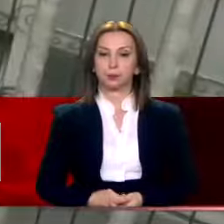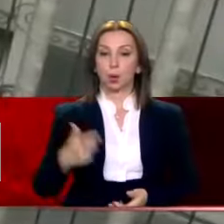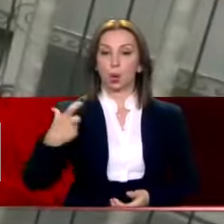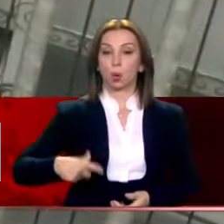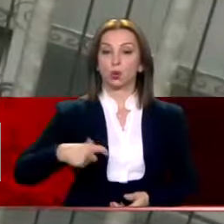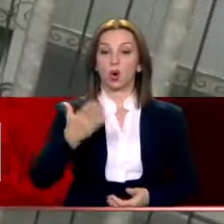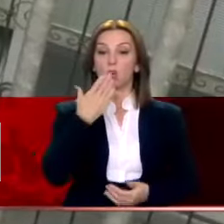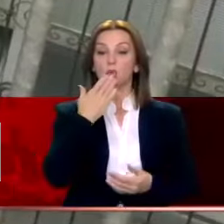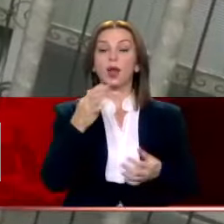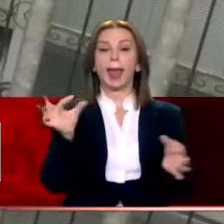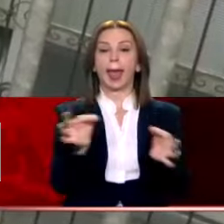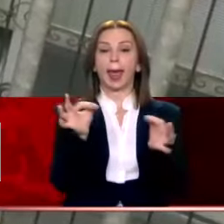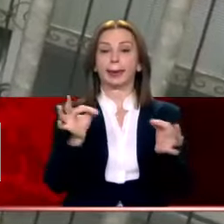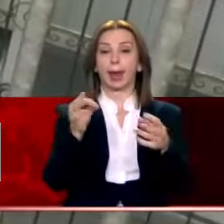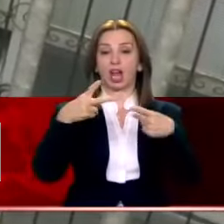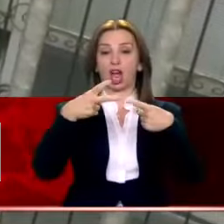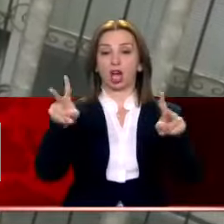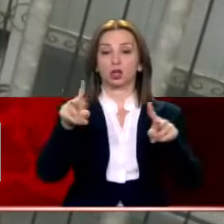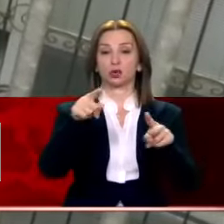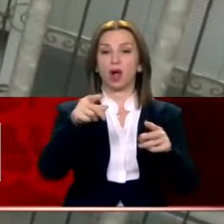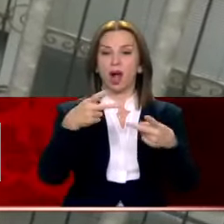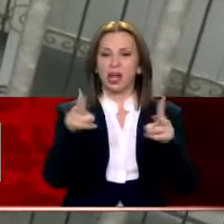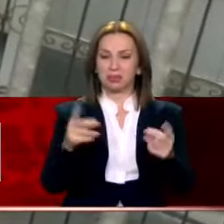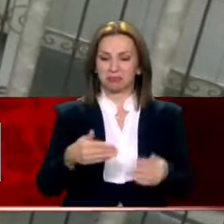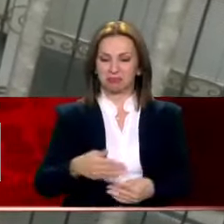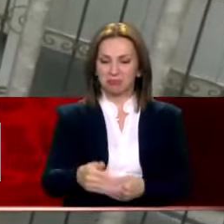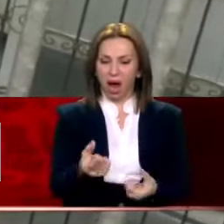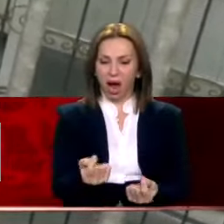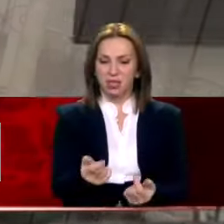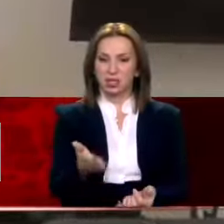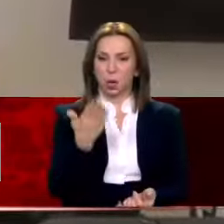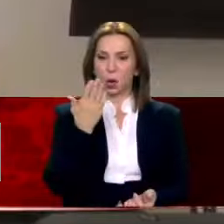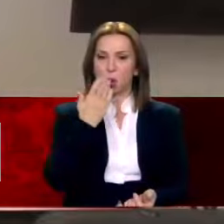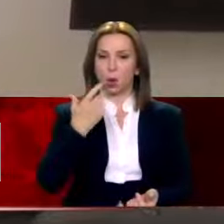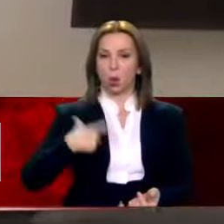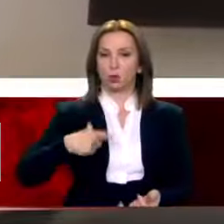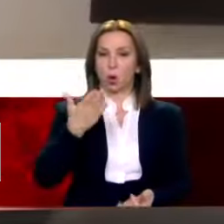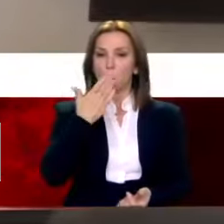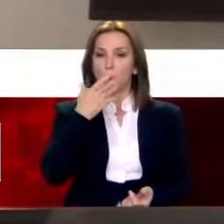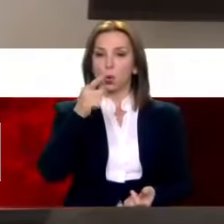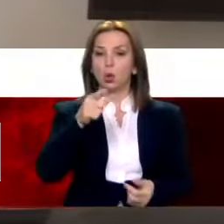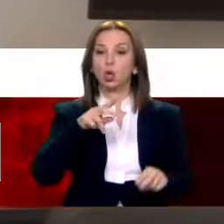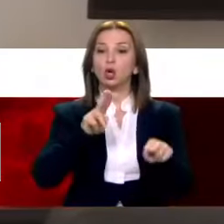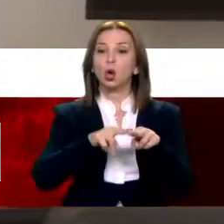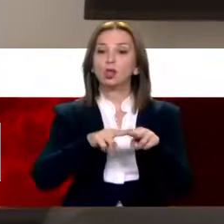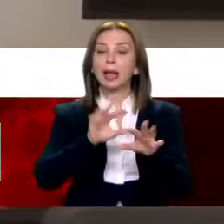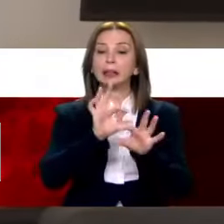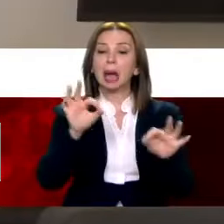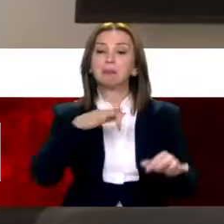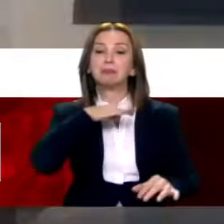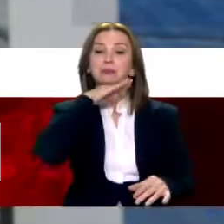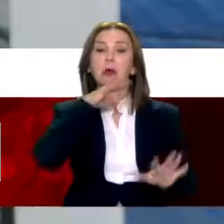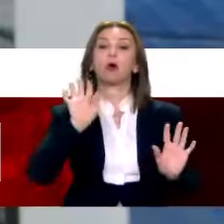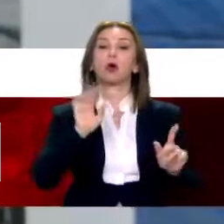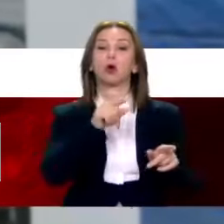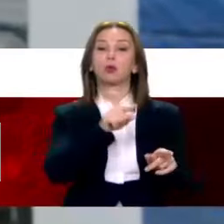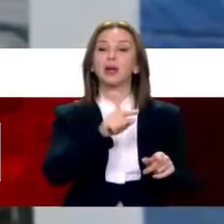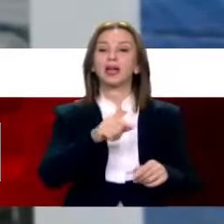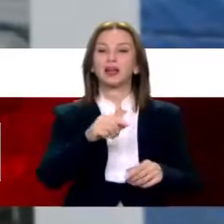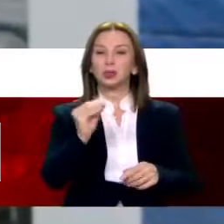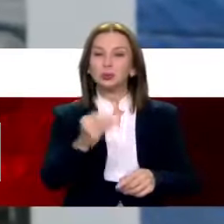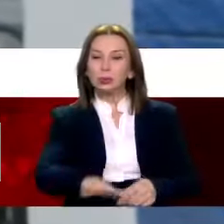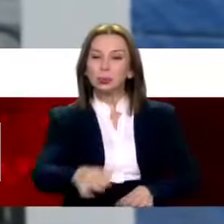Özel okullar erken açılıyor. Açılmasına artık çok az bir zaman kaldı. Özel okulların kontenjanlarını tam dolduramadığını görüyoruz. Kreşler